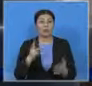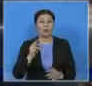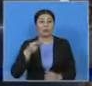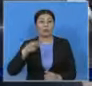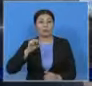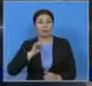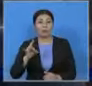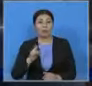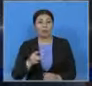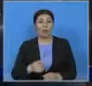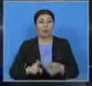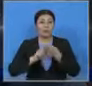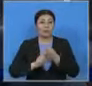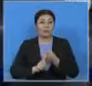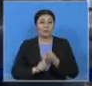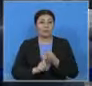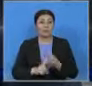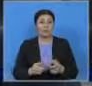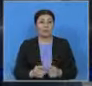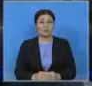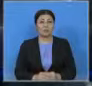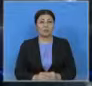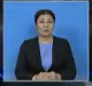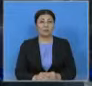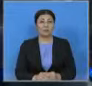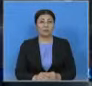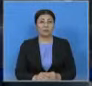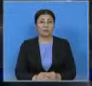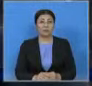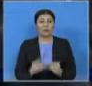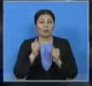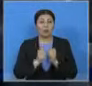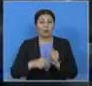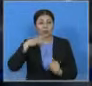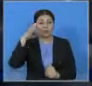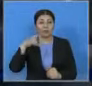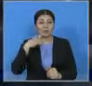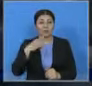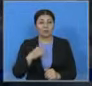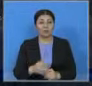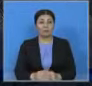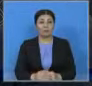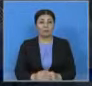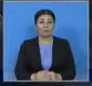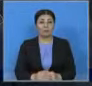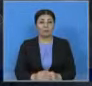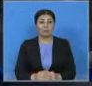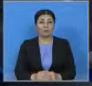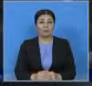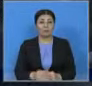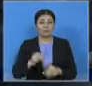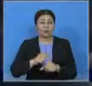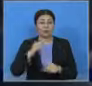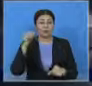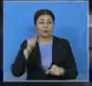связаны. И то есть любой, я думаю, казах, когда садится на лошадь, он себя чувствует